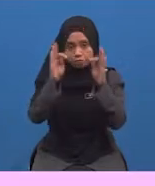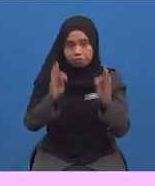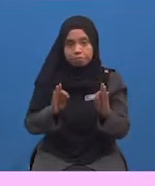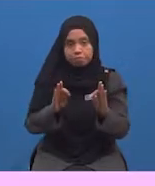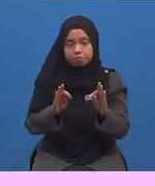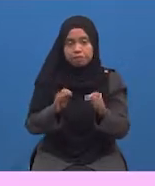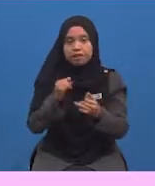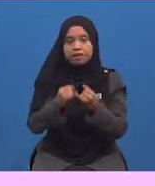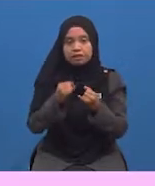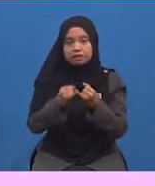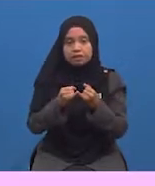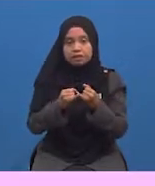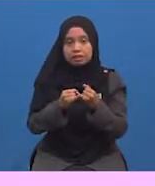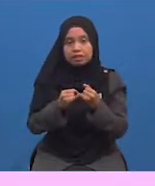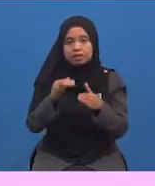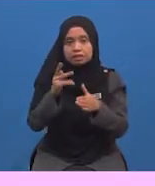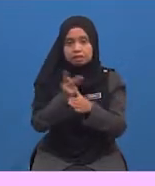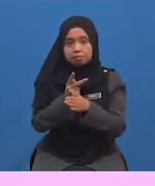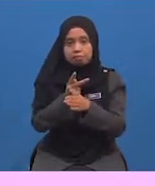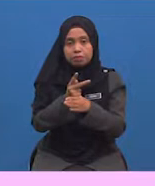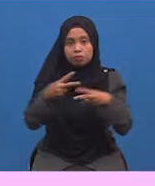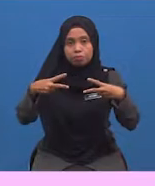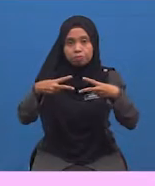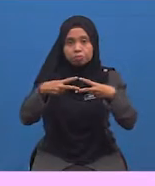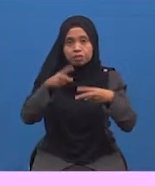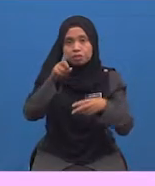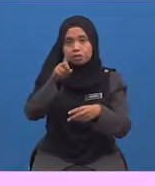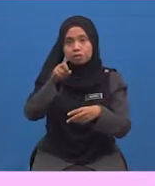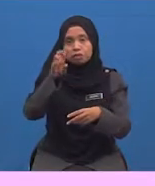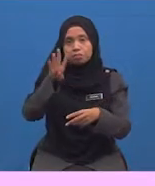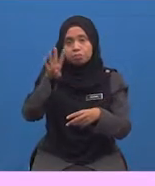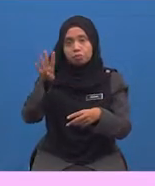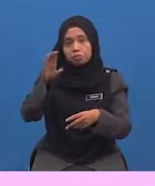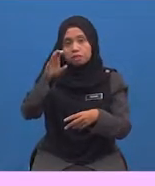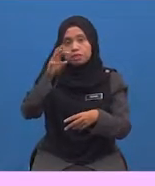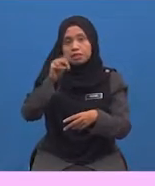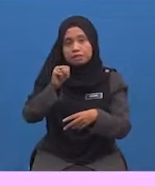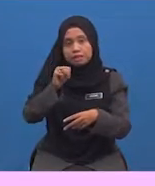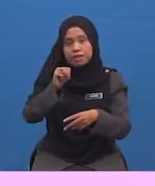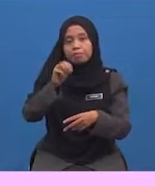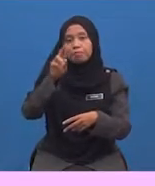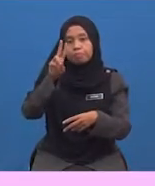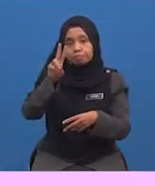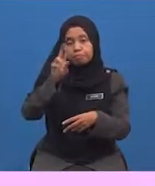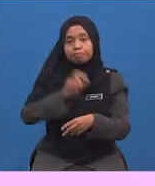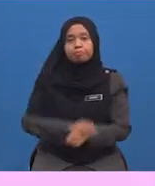Akhir sekali, isi padu prisma sama dengan 144 cm padu.